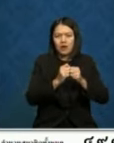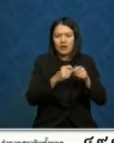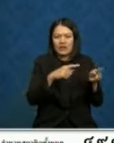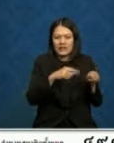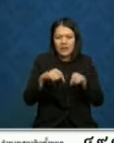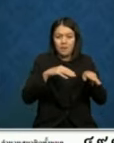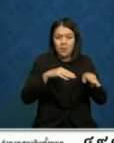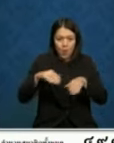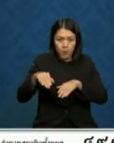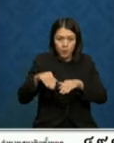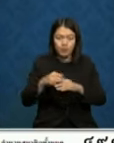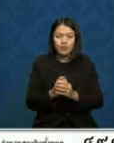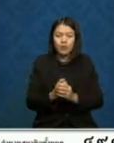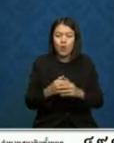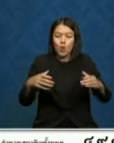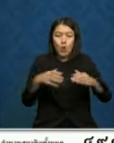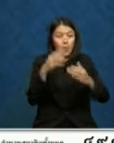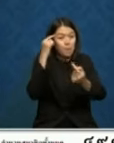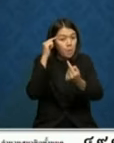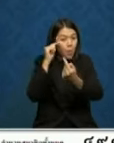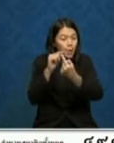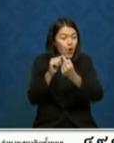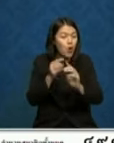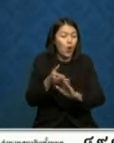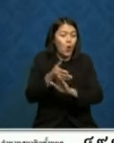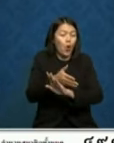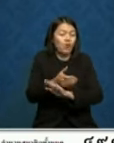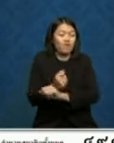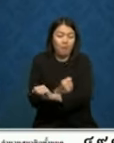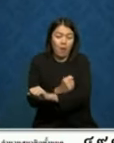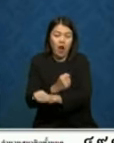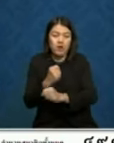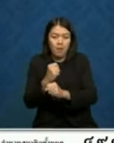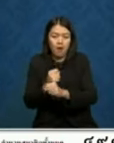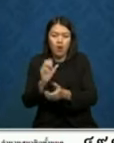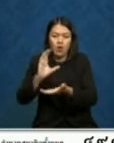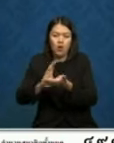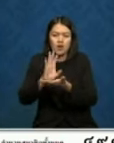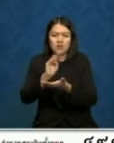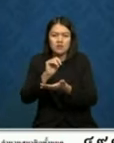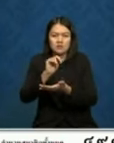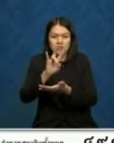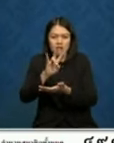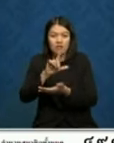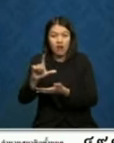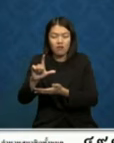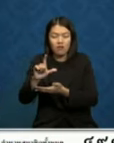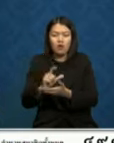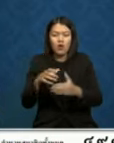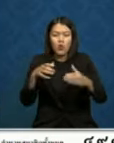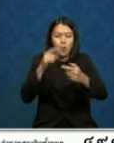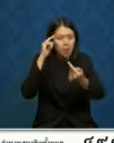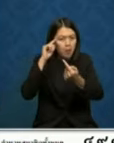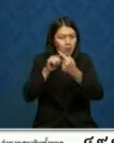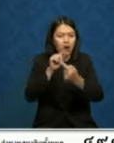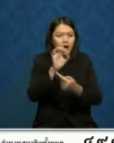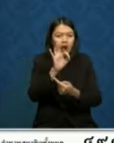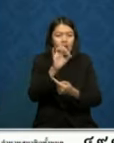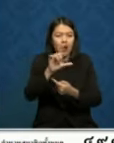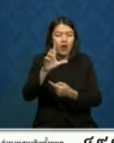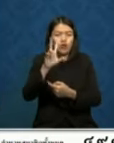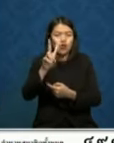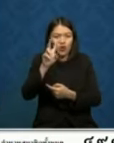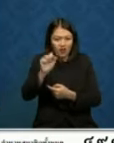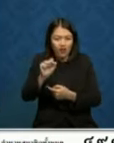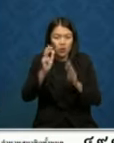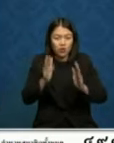มความพร้อมแก่กลุ่มเป้าหมายก่อนเข้าสู่ตลาดแรงงานครับงบประมาณ47ล้านบาทครับกลุ่มเป้าหมายทั้งหมด9,200,000ค